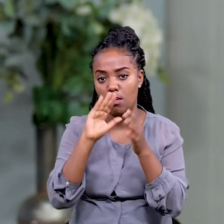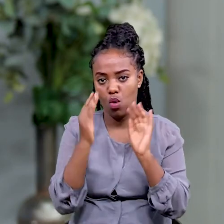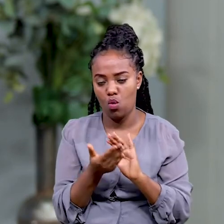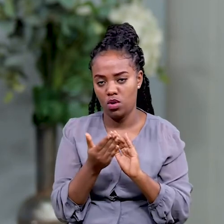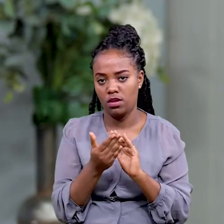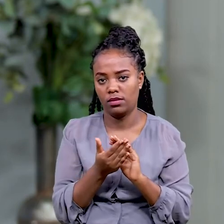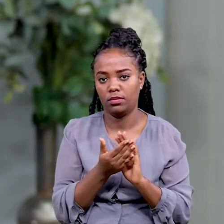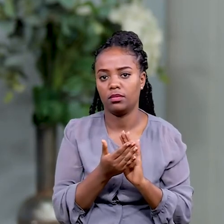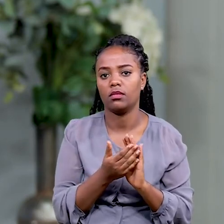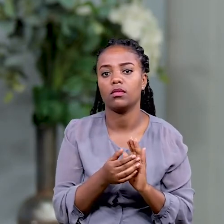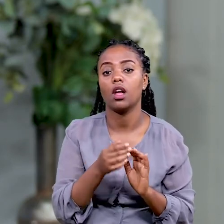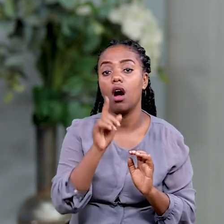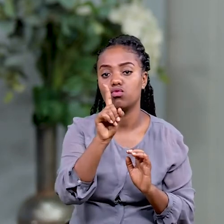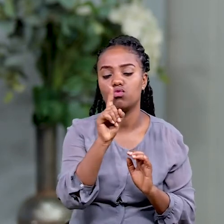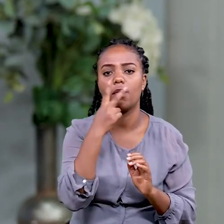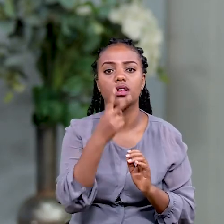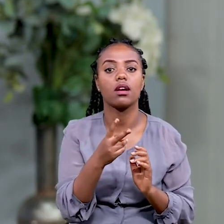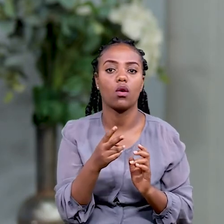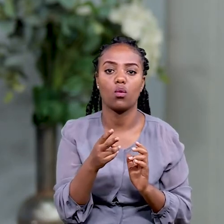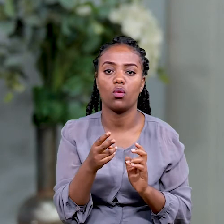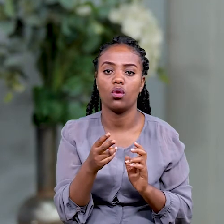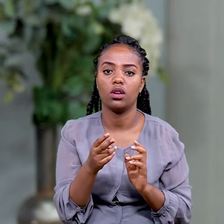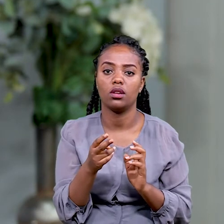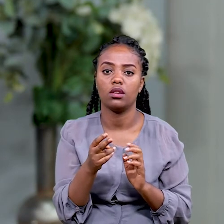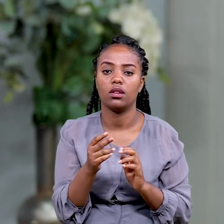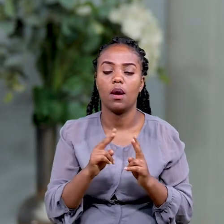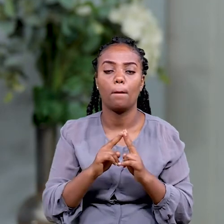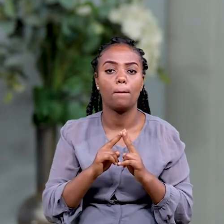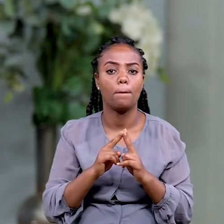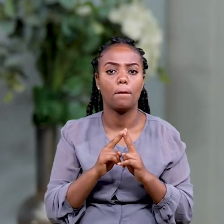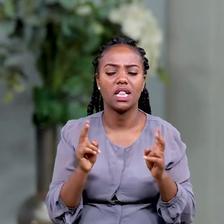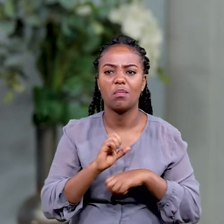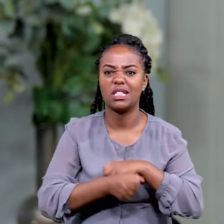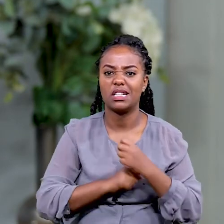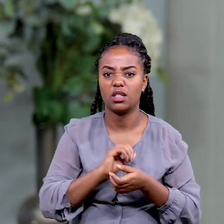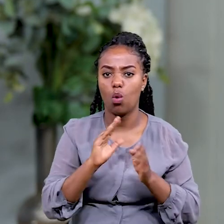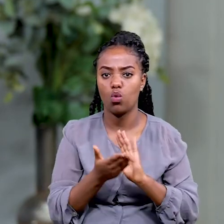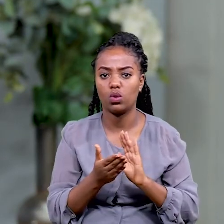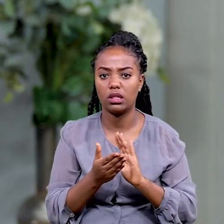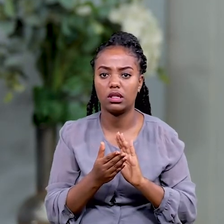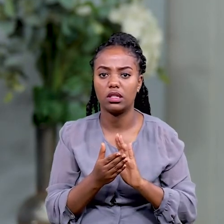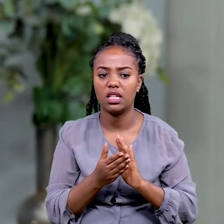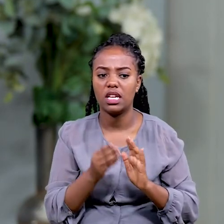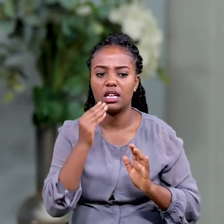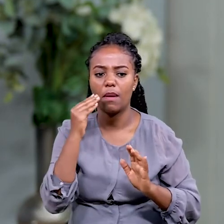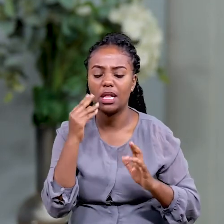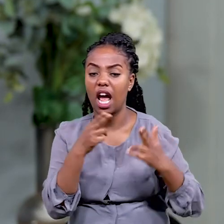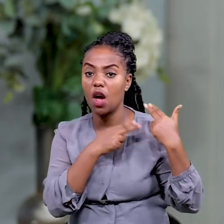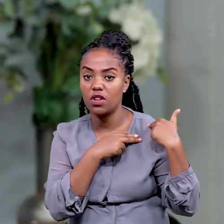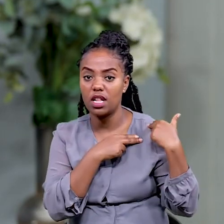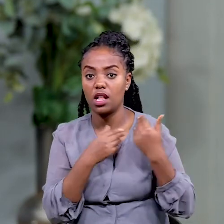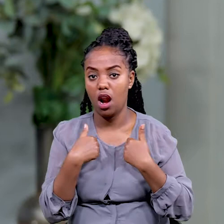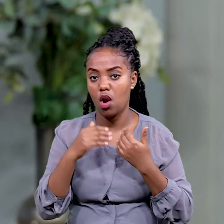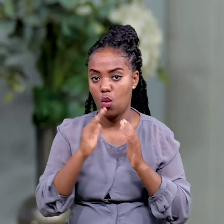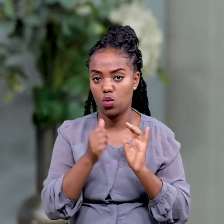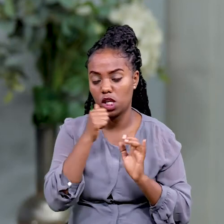መሆናቸውን አንዱ ማሳያው በጣም ስትሬስ ከሆኑት ውስጥ ቅድም የቤተሰብ ኃላፊነታቸው እንዳለ